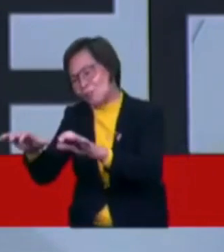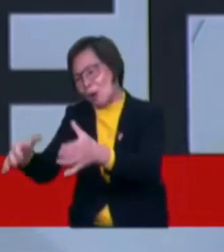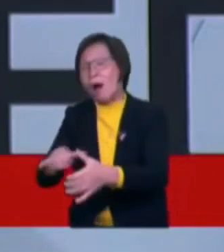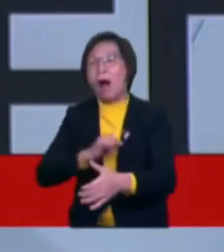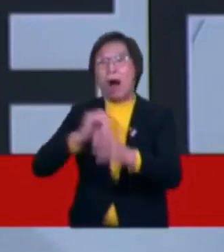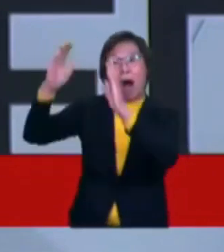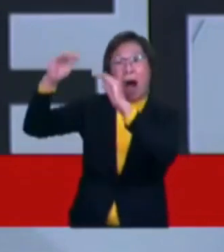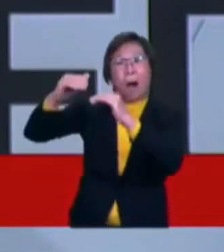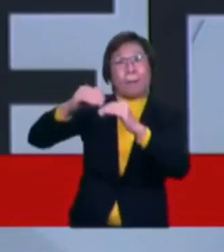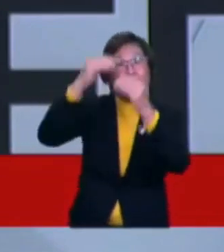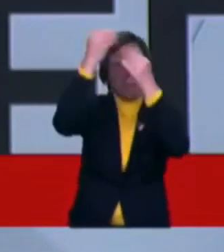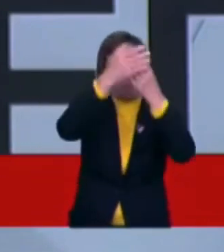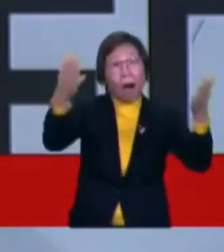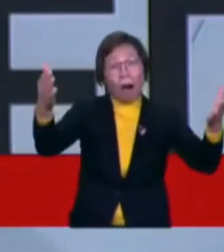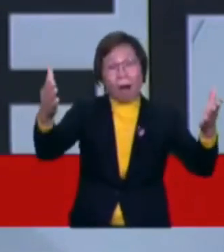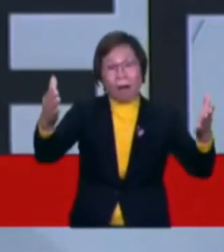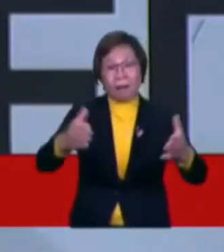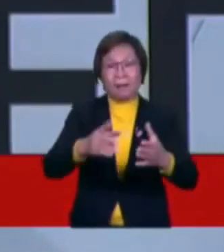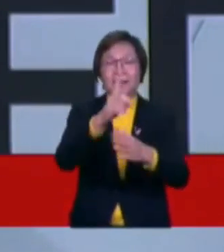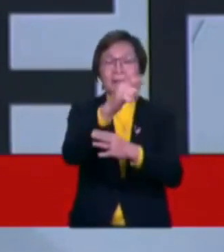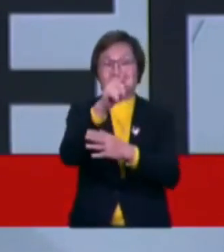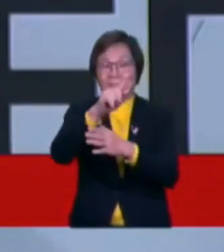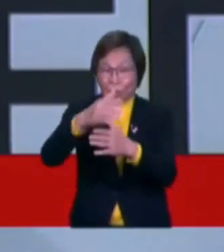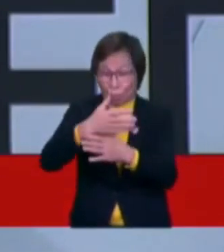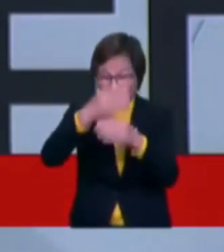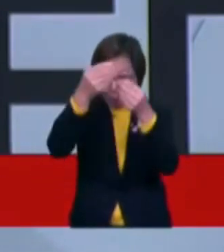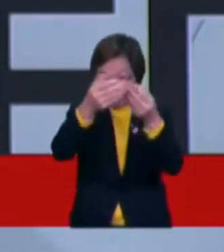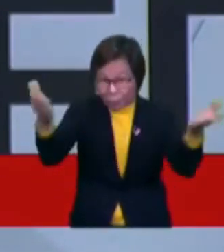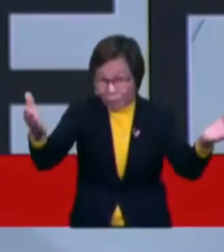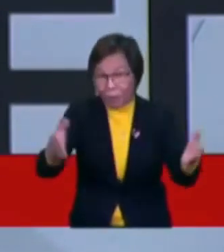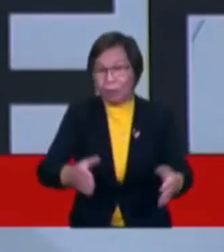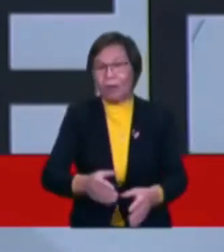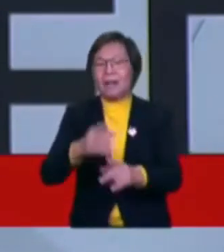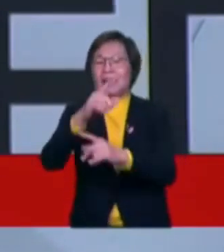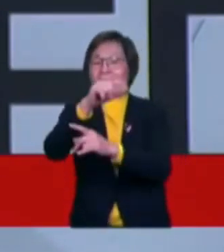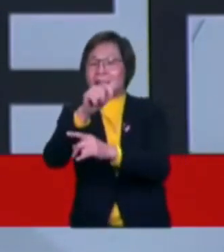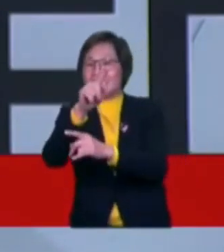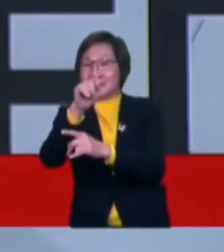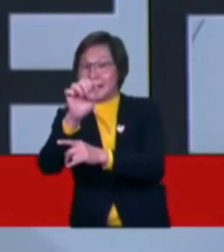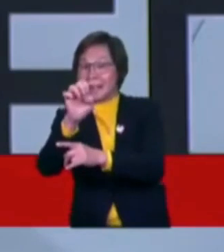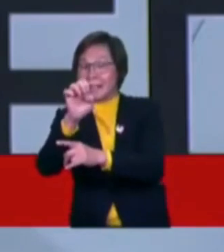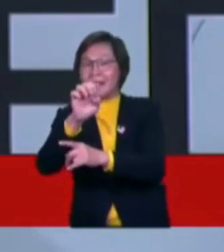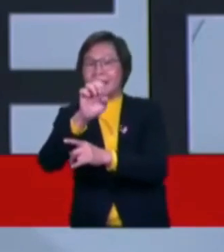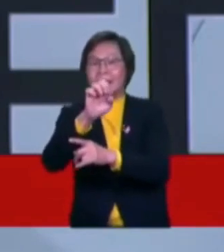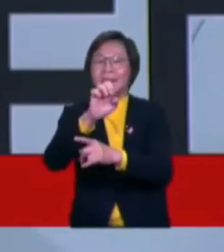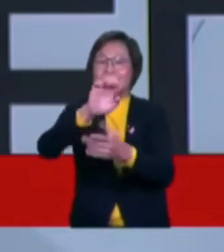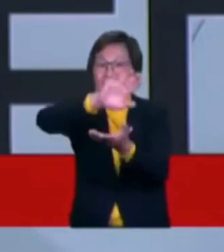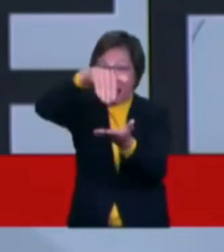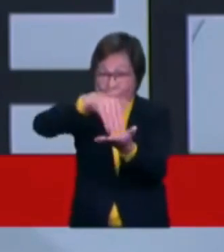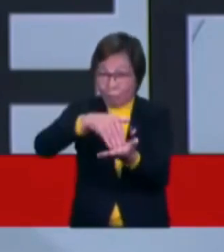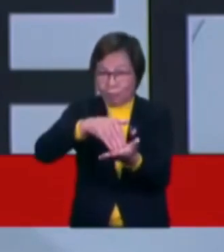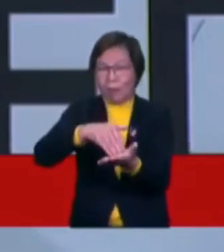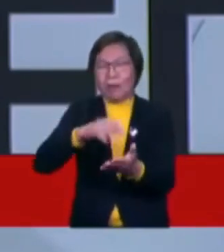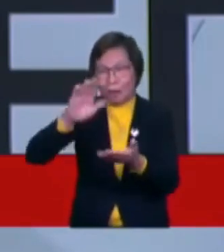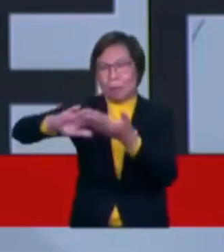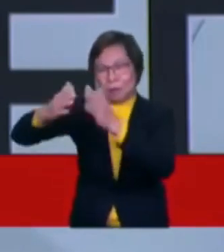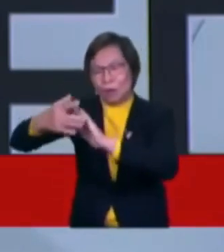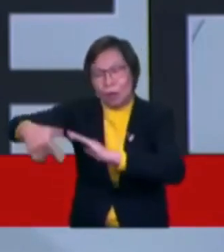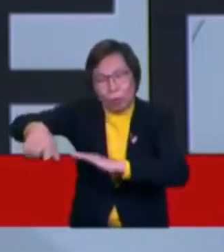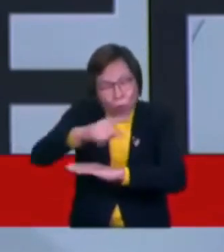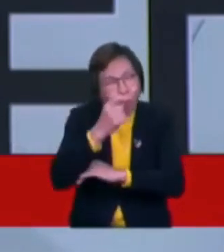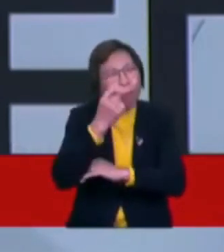dan data yang dikongsikan di GitHub dan juga COVID Now, masyarakat akan mempunyai pemahaman dan kesedaran yang lebih